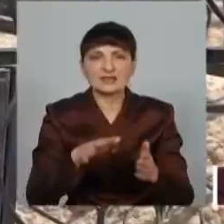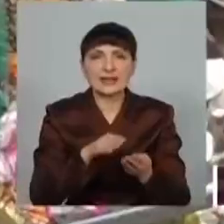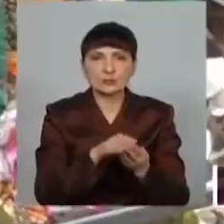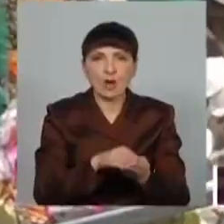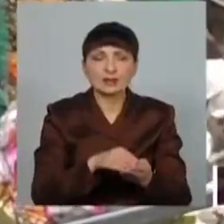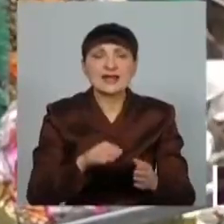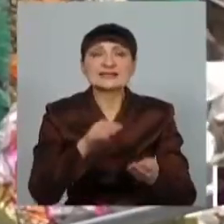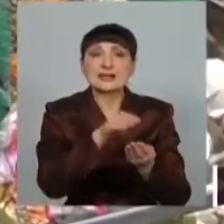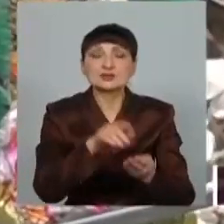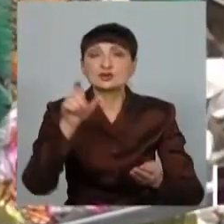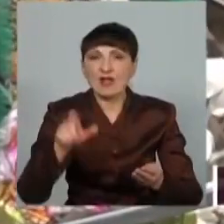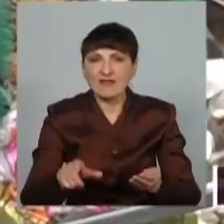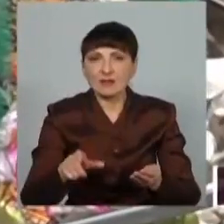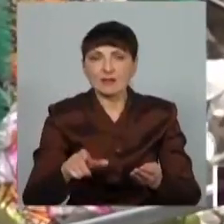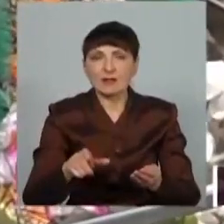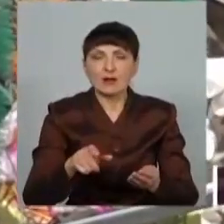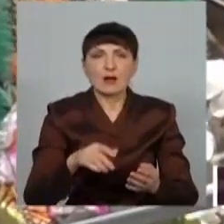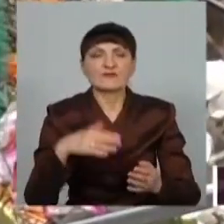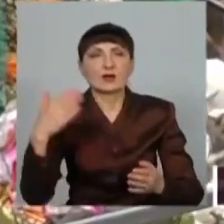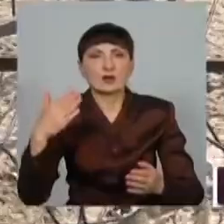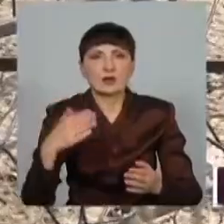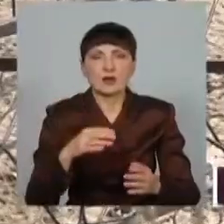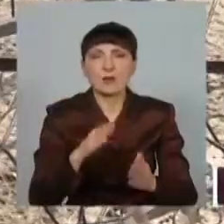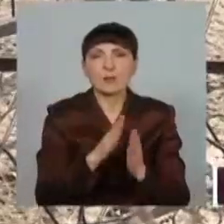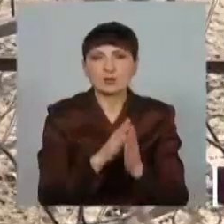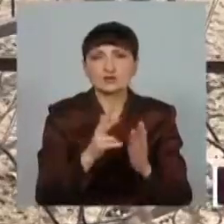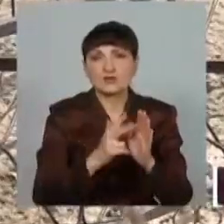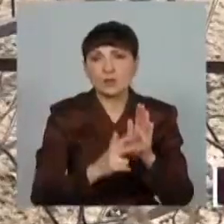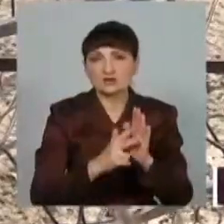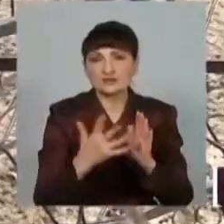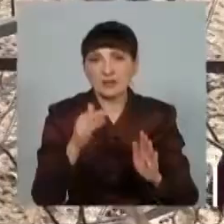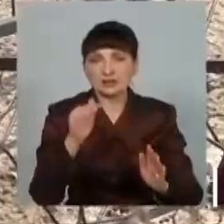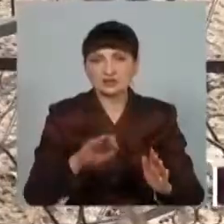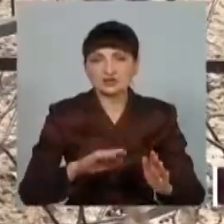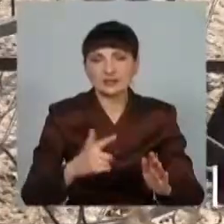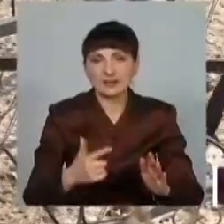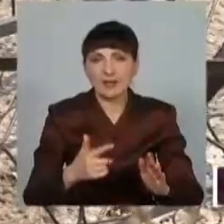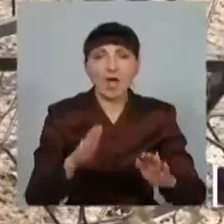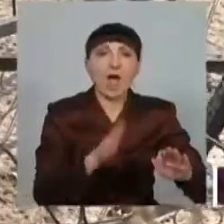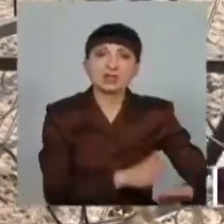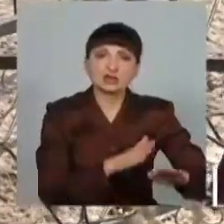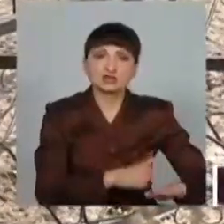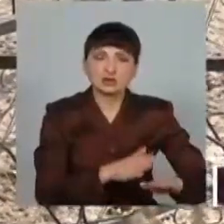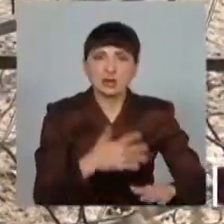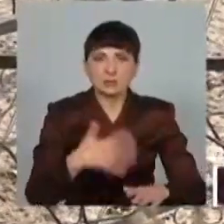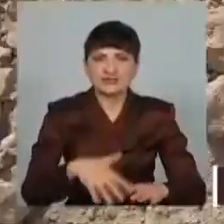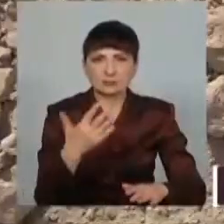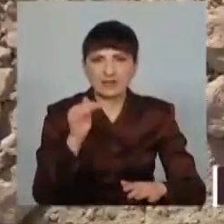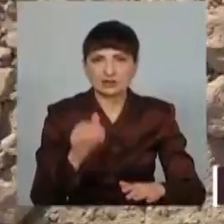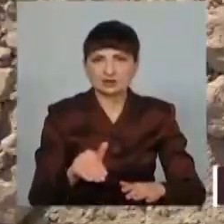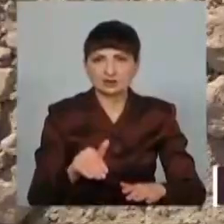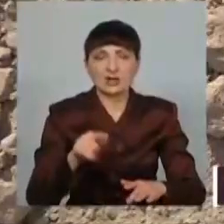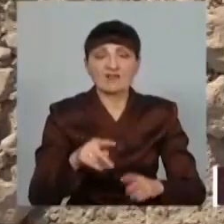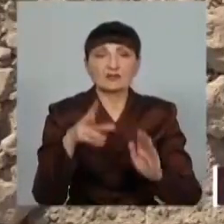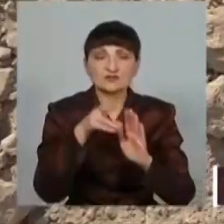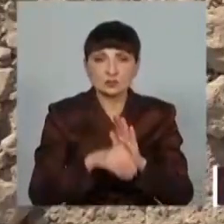захоронение человека в верхней части южной столицы просят 85 тысяч тенге нижней части 55000 в